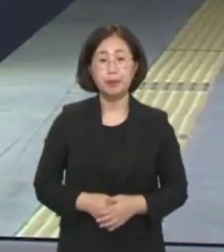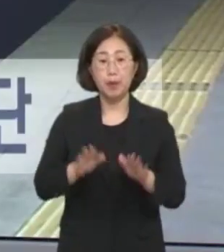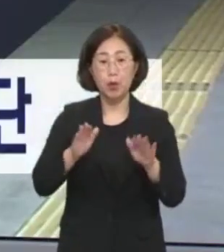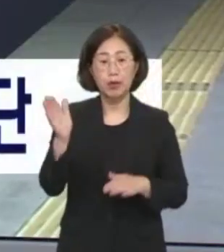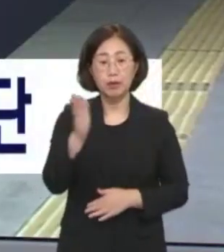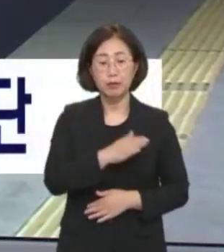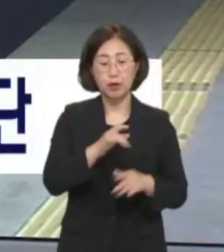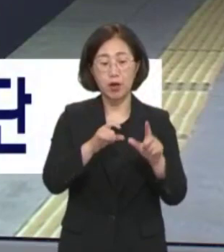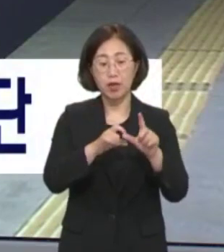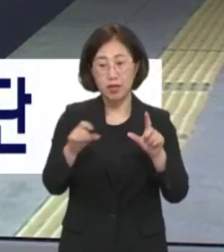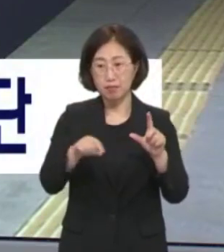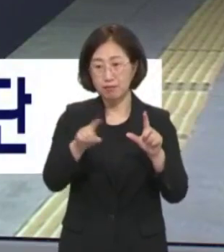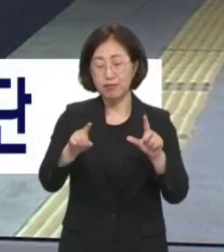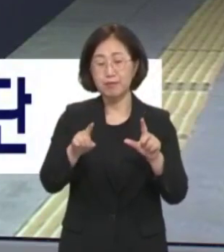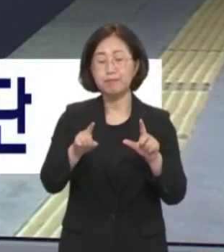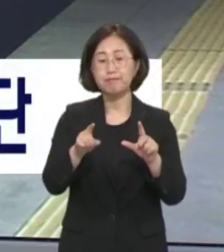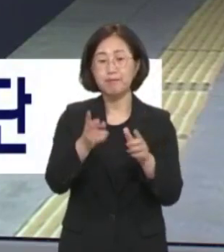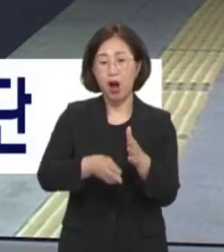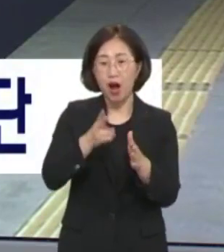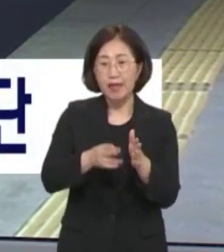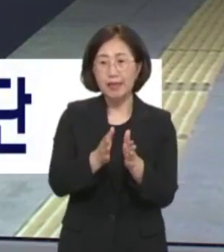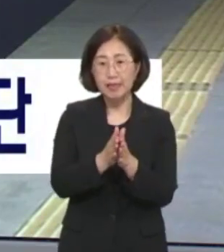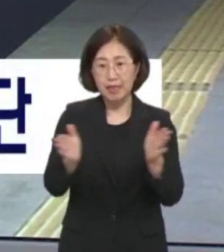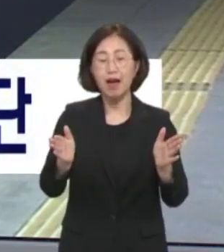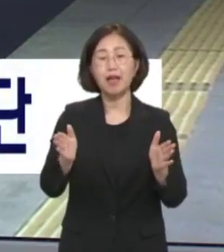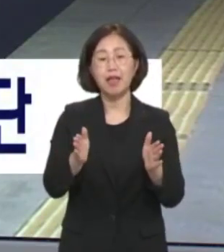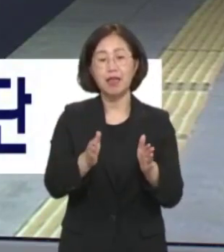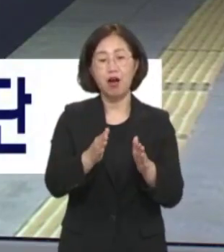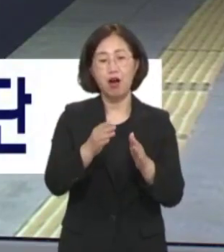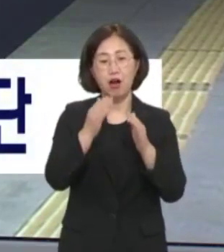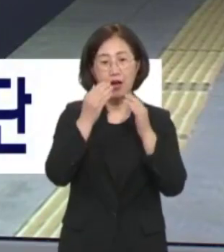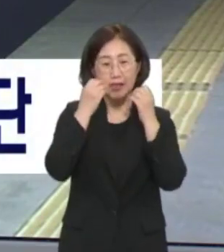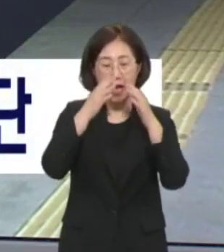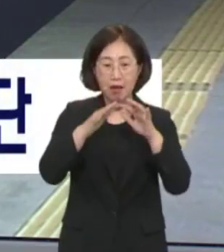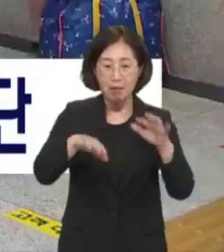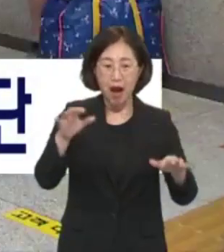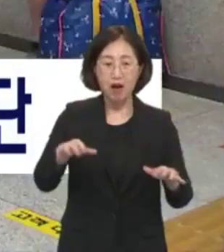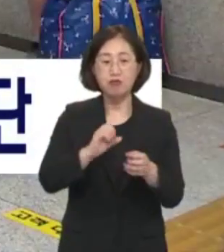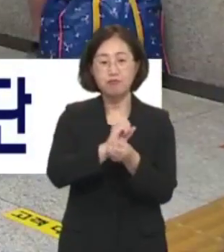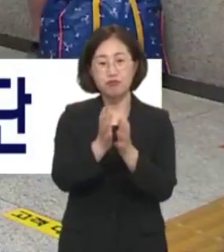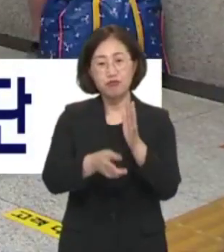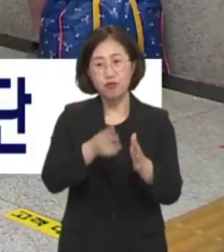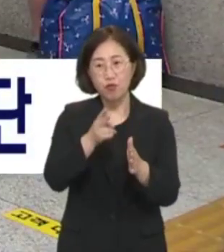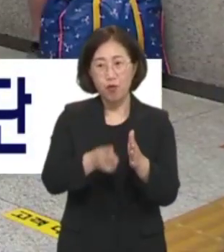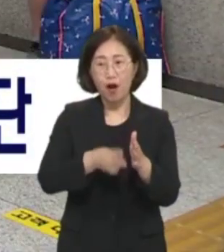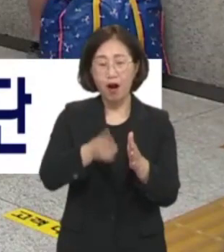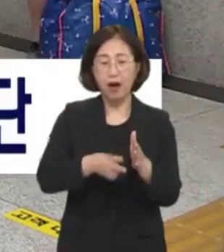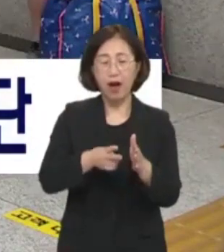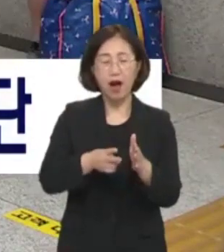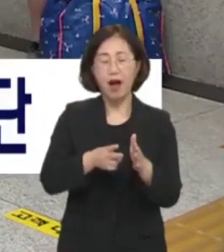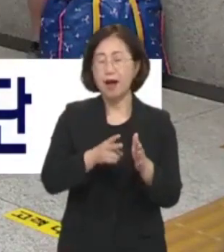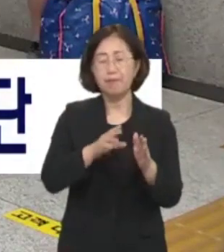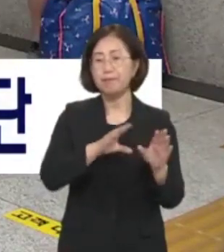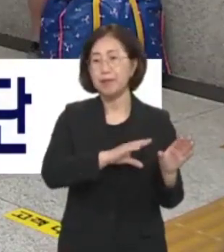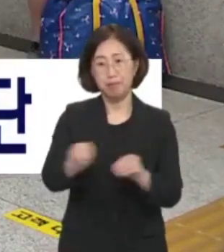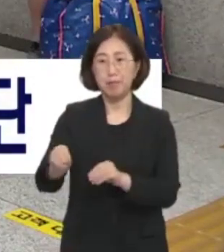오늘부터 일부 노선에 재개됐던 무궁화호와 ITX 새마을호 등 일반 열차 운행이 다시 전면